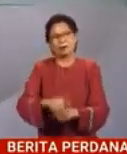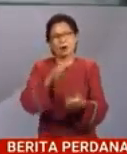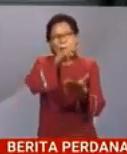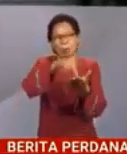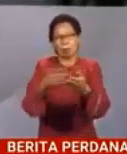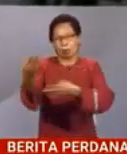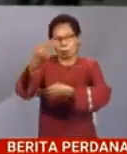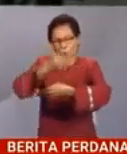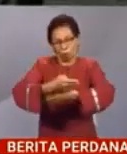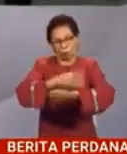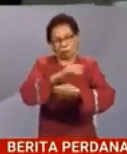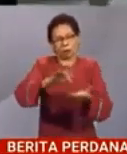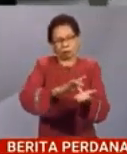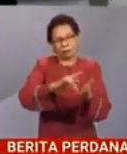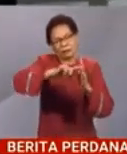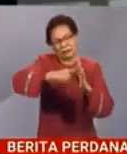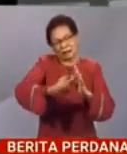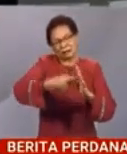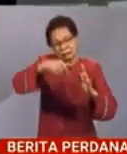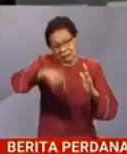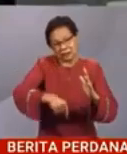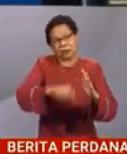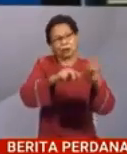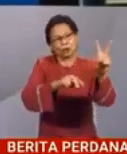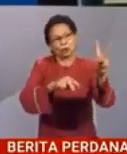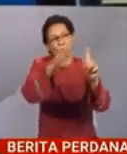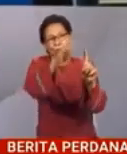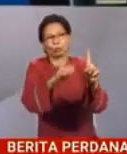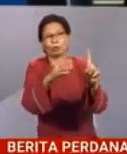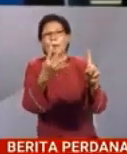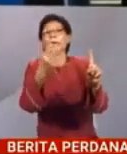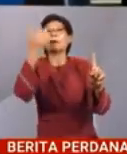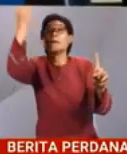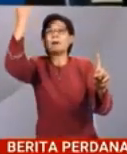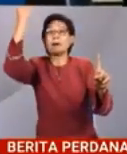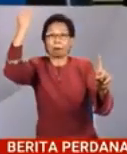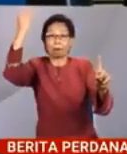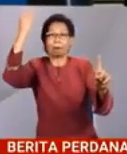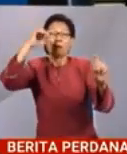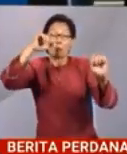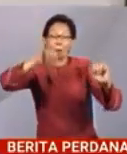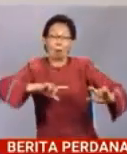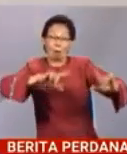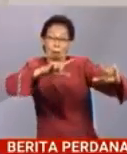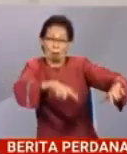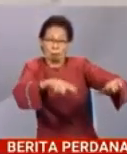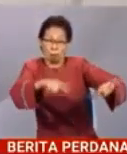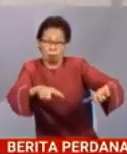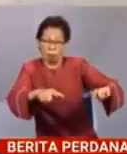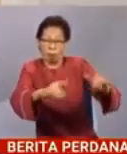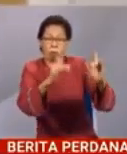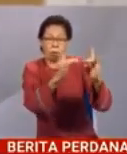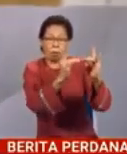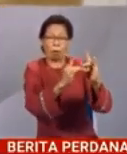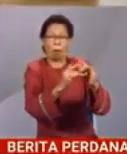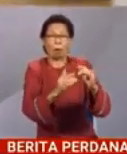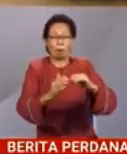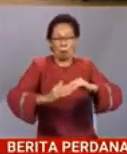dan rawatan ini mula beroperasi 21 April lalu. Ia mampu menempatkan kapasiti